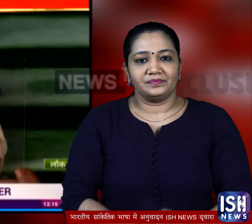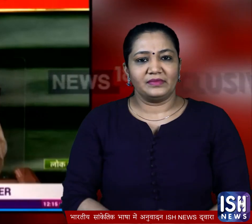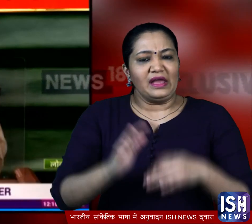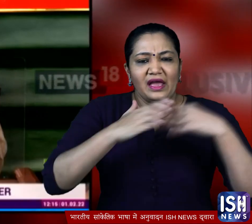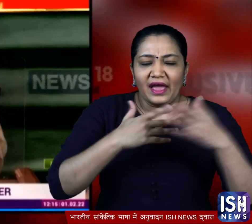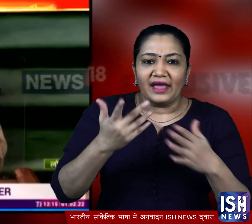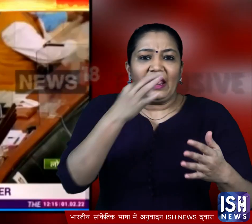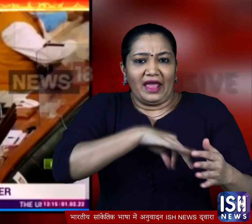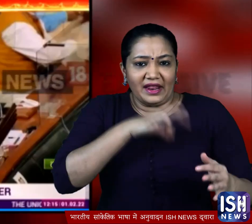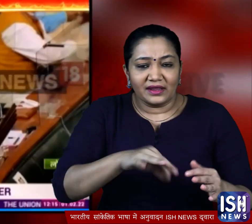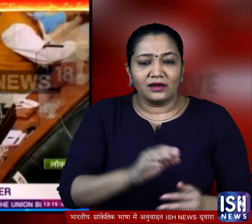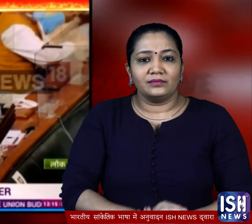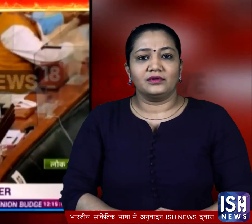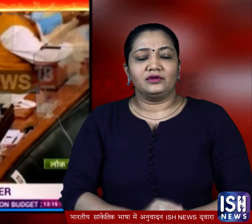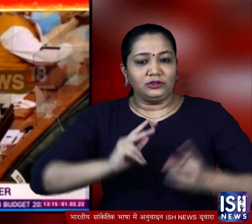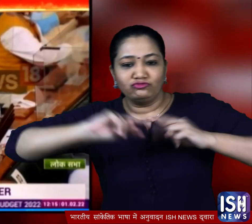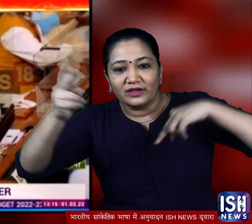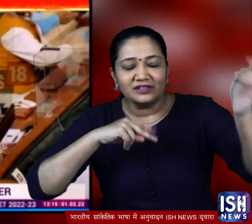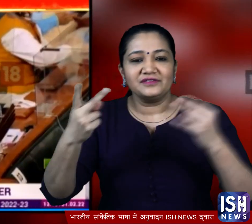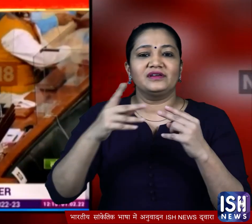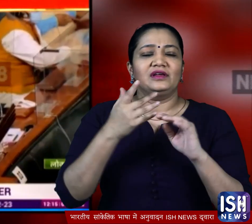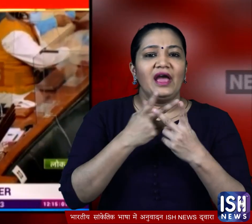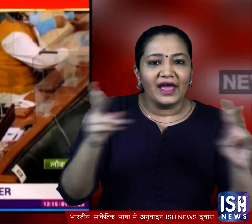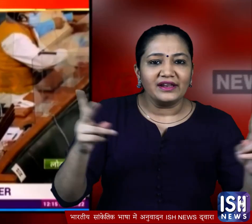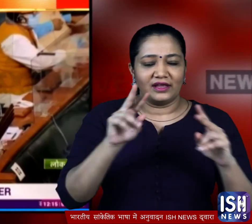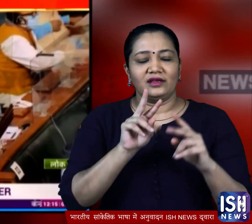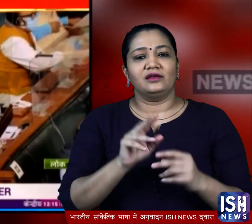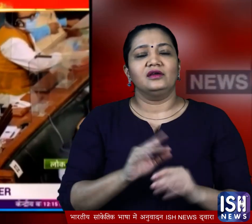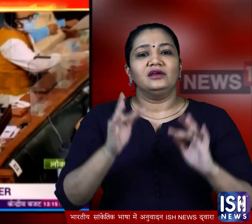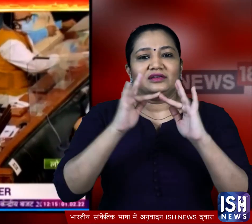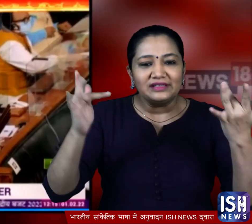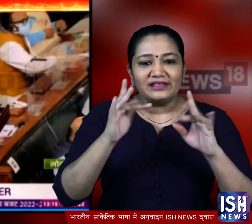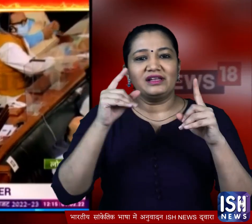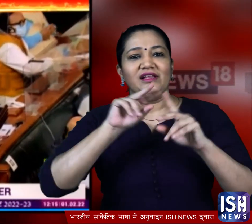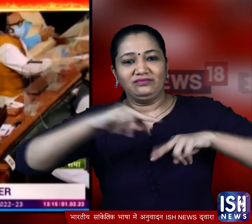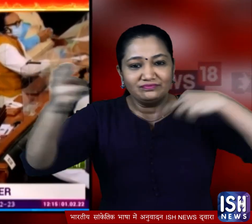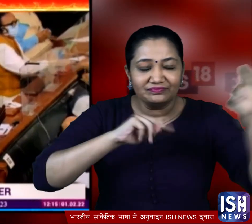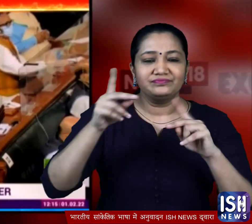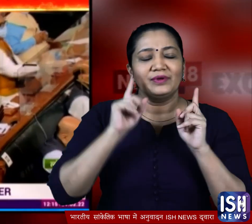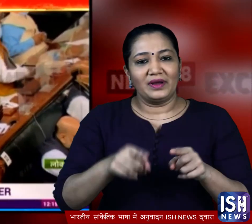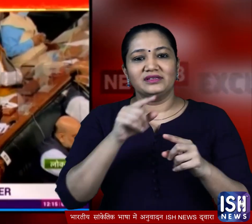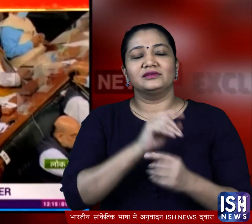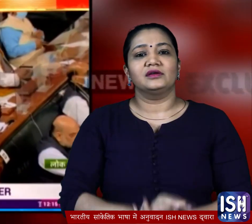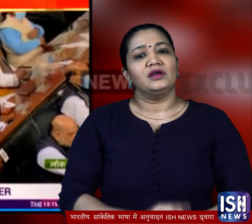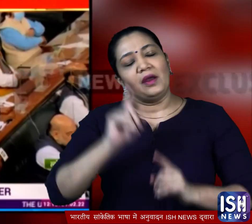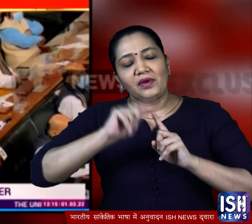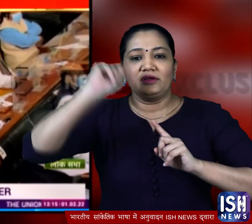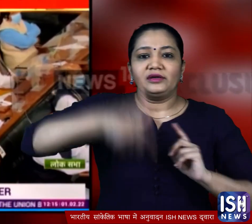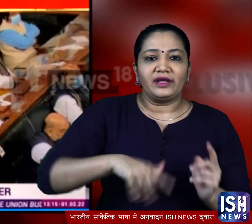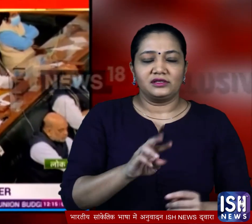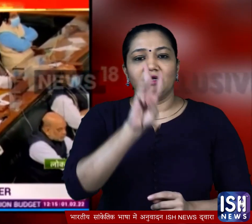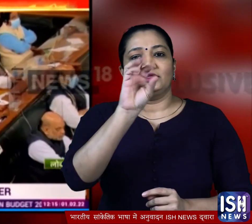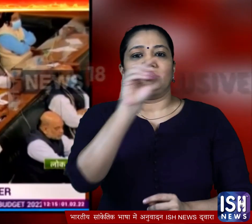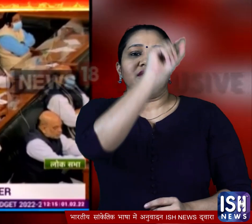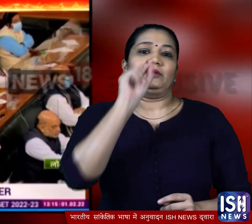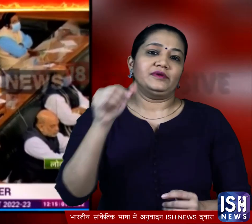that any income from transfer of any virtual digital asset shall be taxed at the